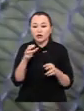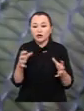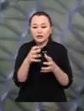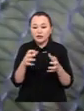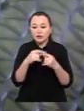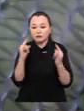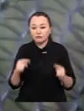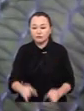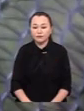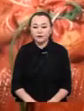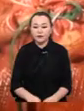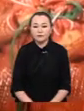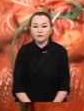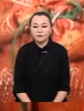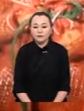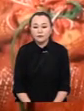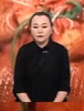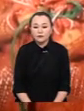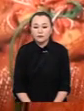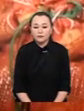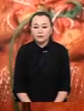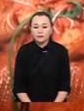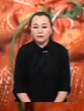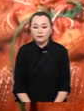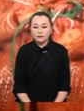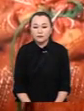хранения. Настя Новикова, Абзал Турабеков, Информбюро.